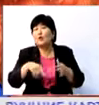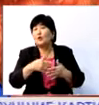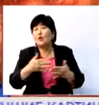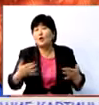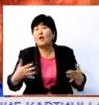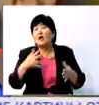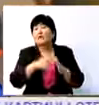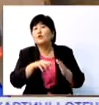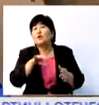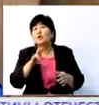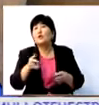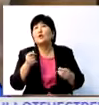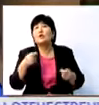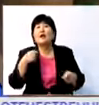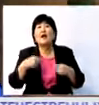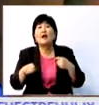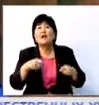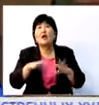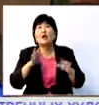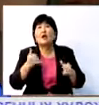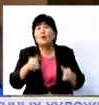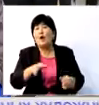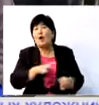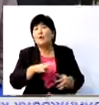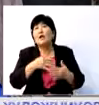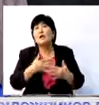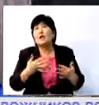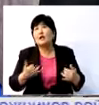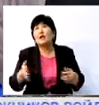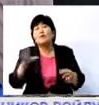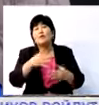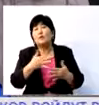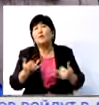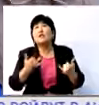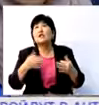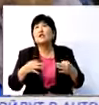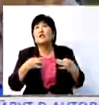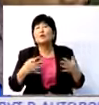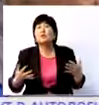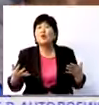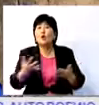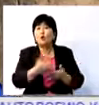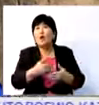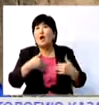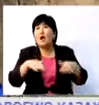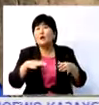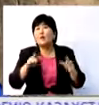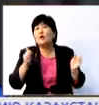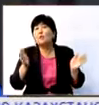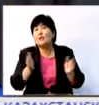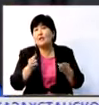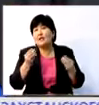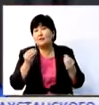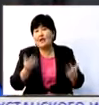на 80 миллионов тенге. Ярмарка района была богатой, разносольной. Вся продукция в честь праздника урожая отпускалась по минимальным